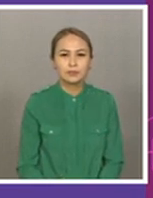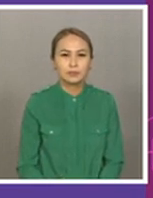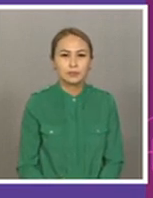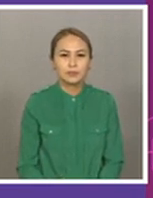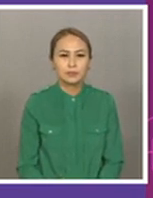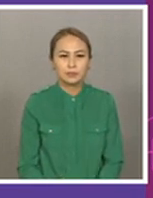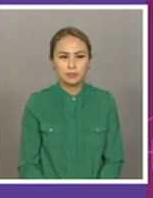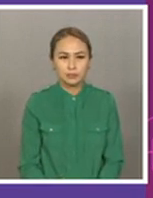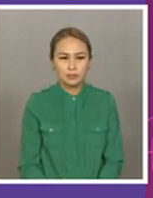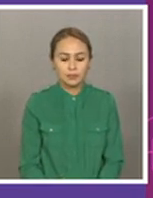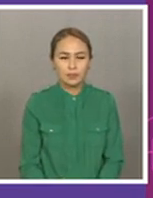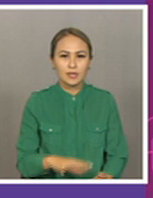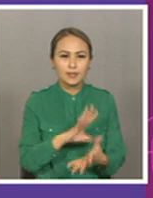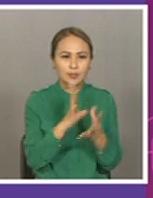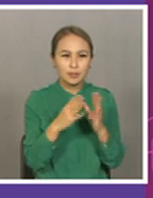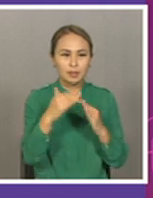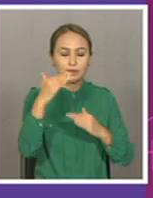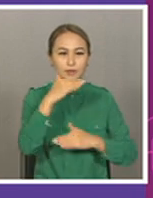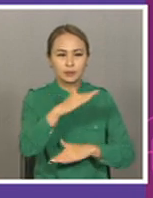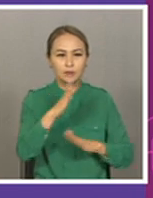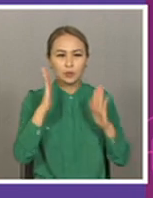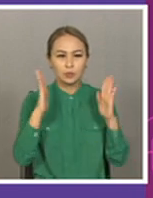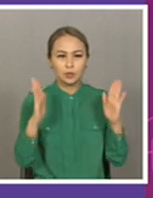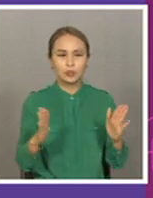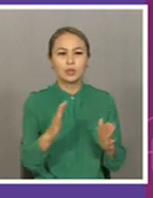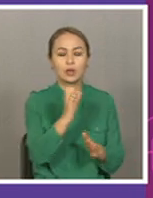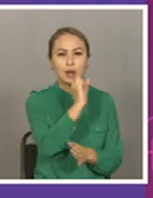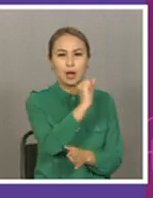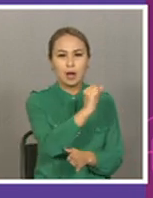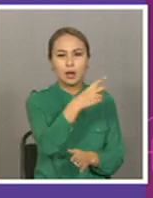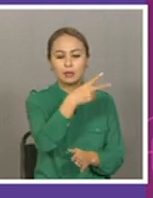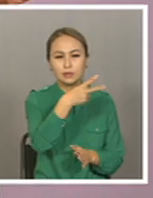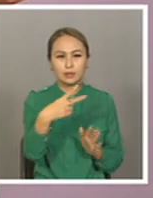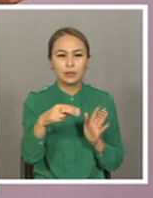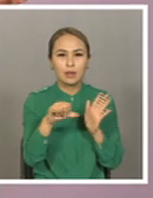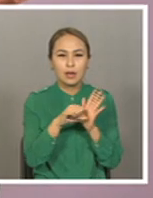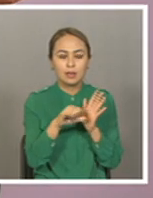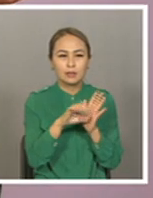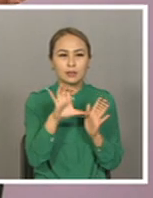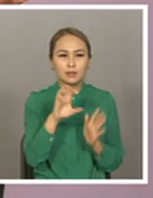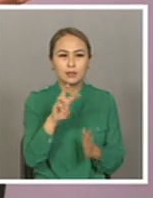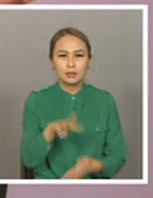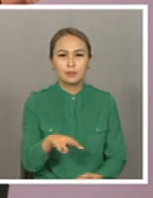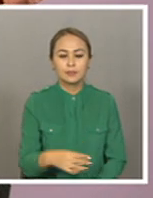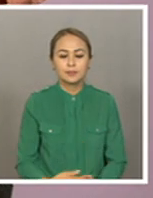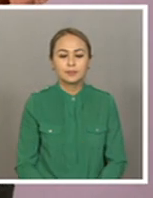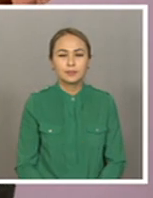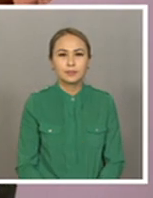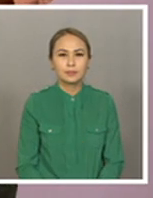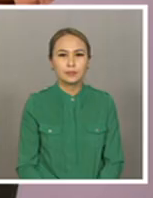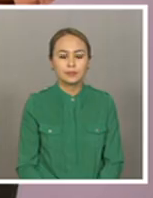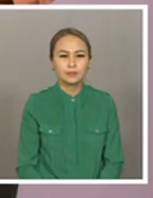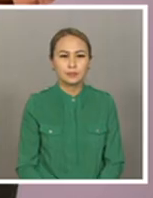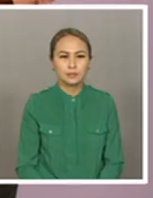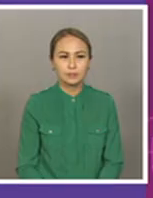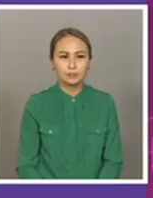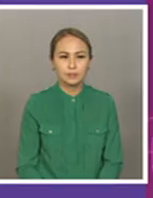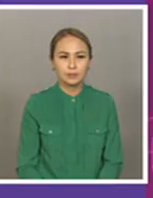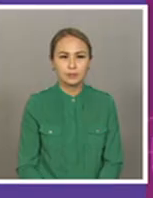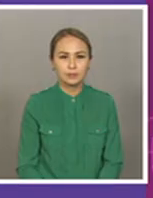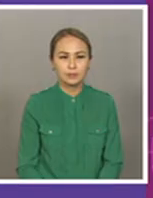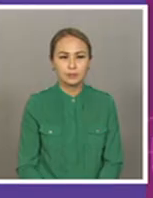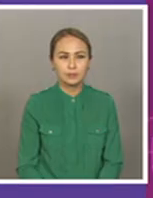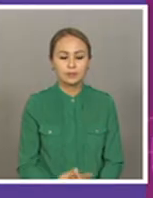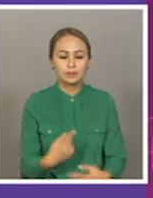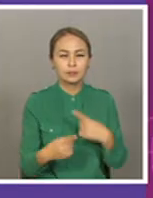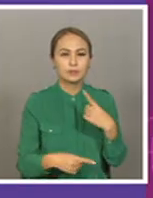тең. Демек, жауабы тік төрт бұрыштың ұзындығы А 6 сантиметрге тең екен.